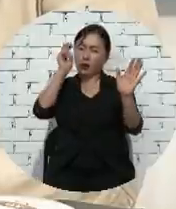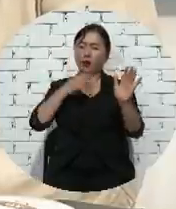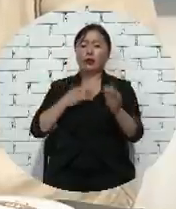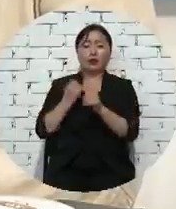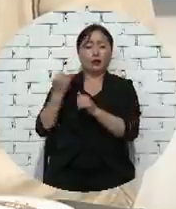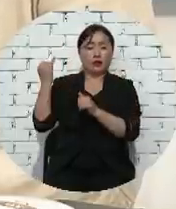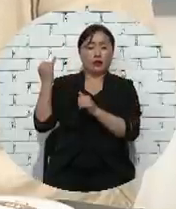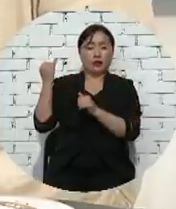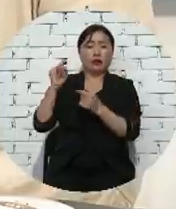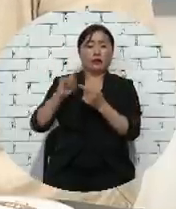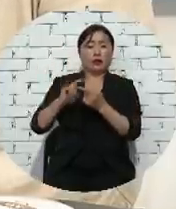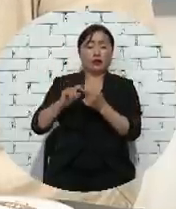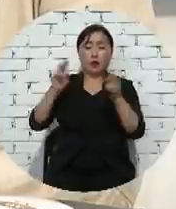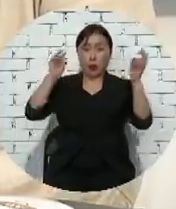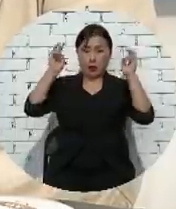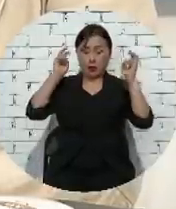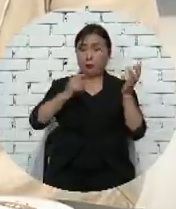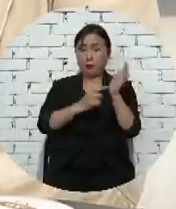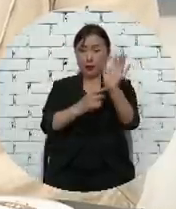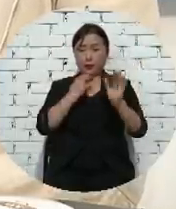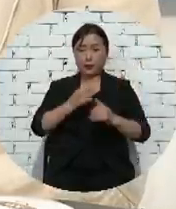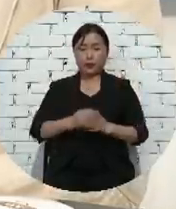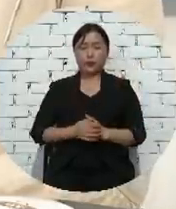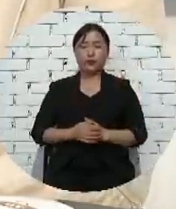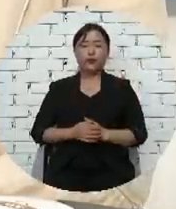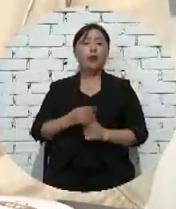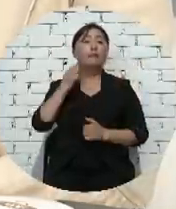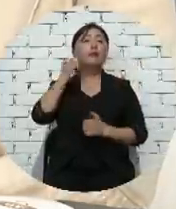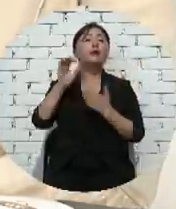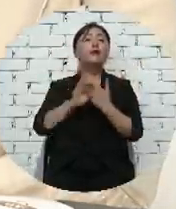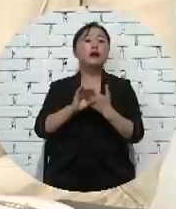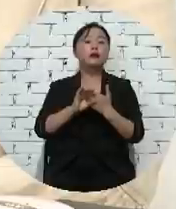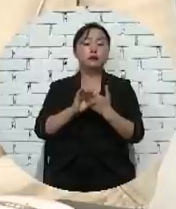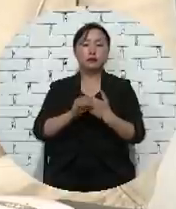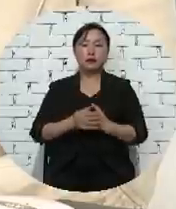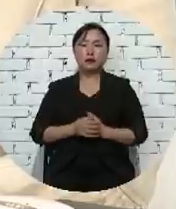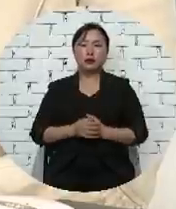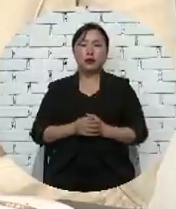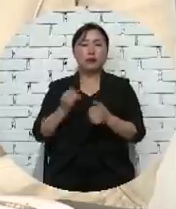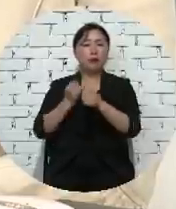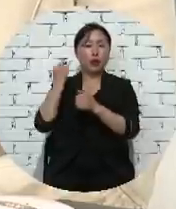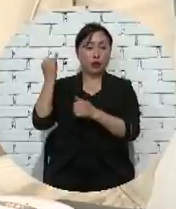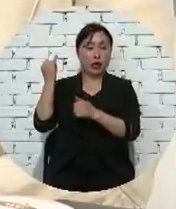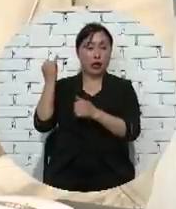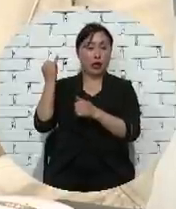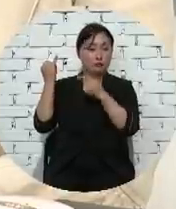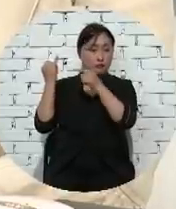집사람 회사에 뭐가 나오거나 한 건 없습니다. 만약에 네, 그게 네. 지금 네. 배우자